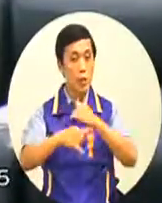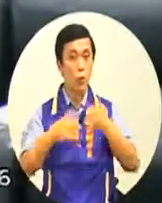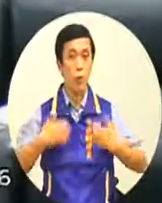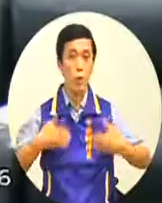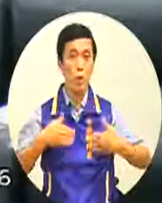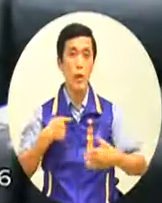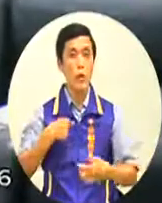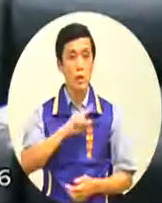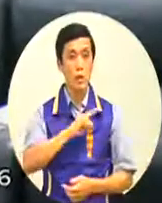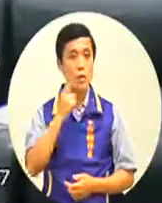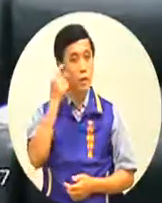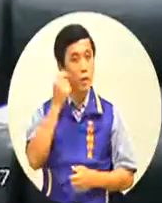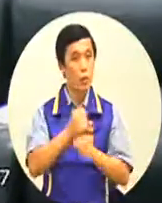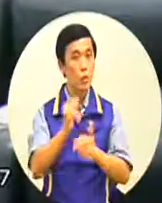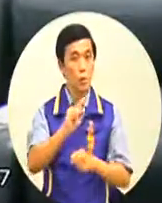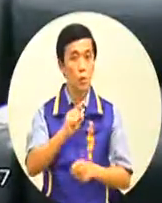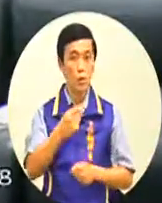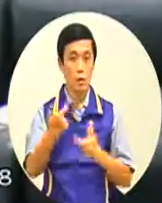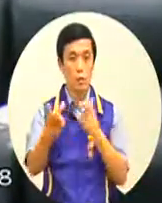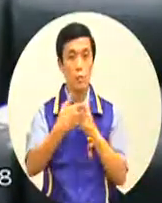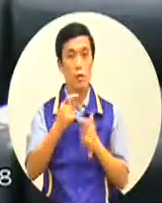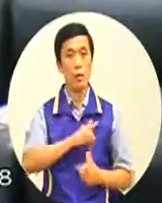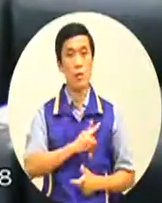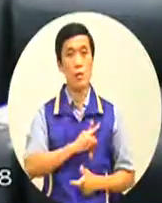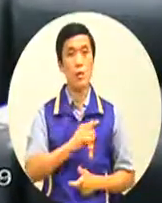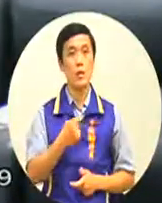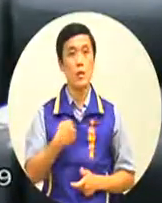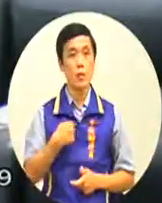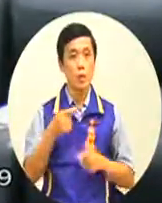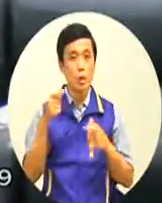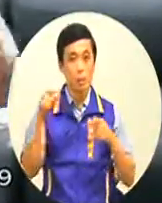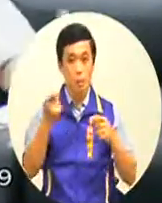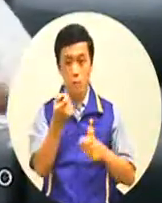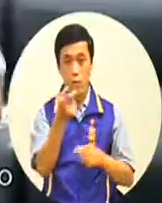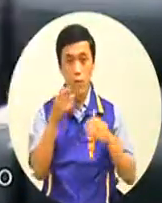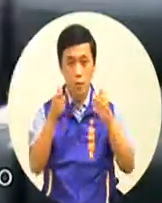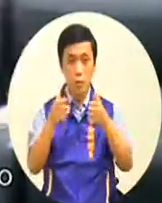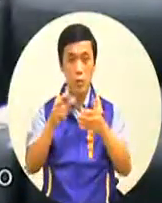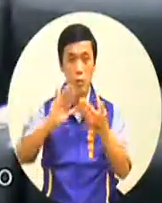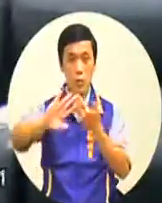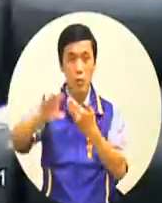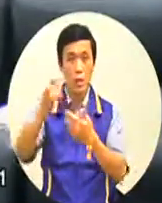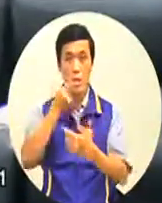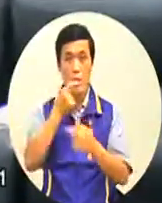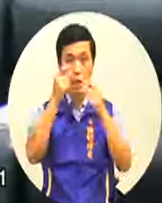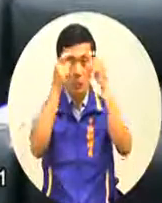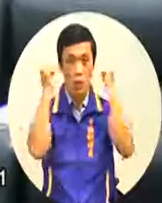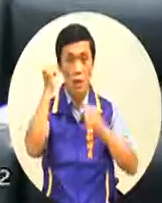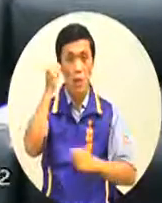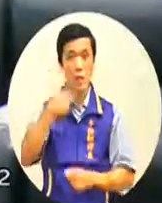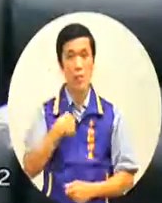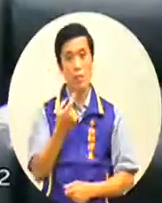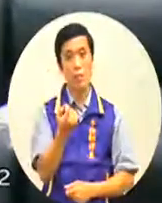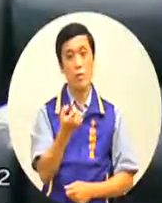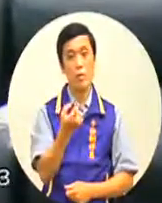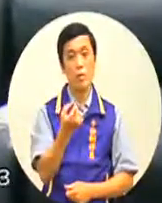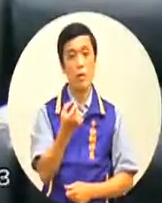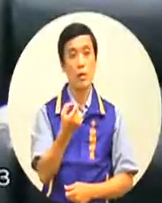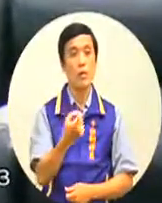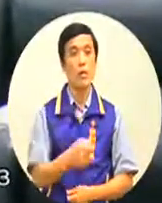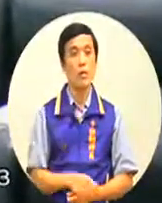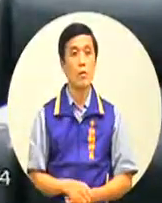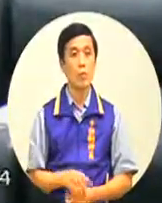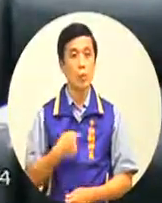啊，这就是重要的代志。所以我讲起来，我做这一人抗议的，那一天也是。带了一些朋友 去表达一些意